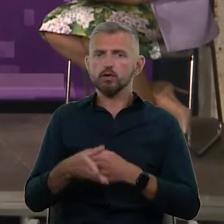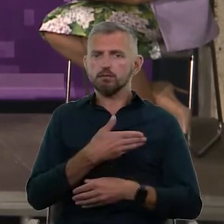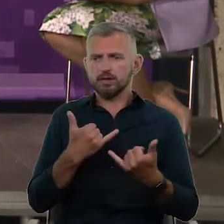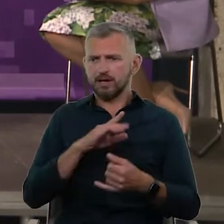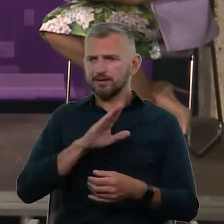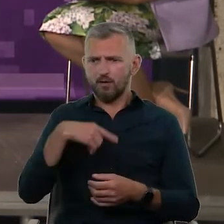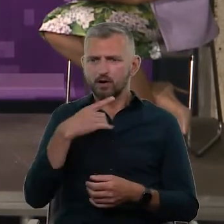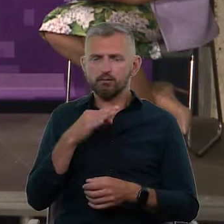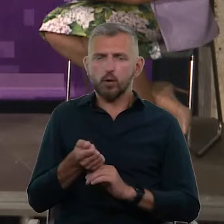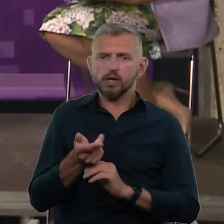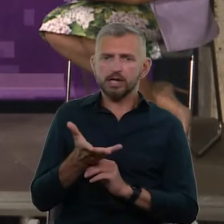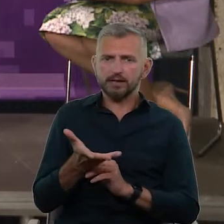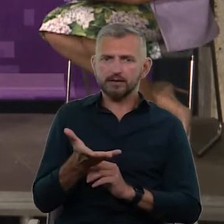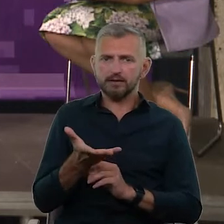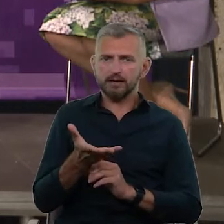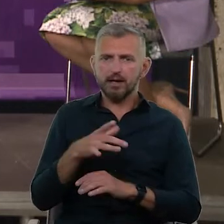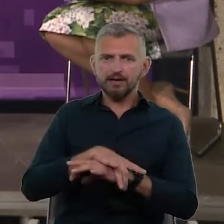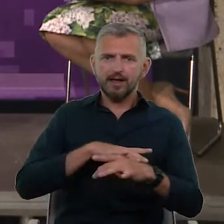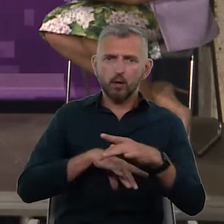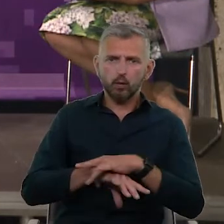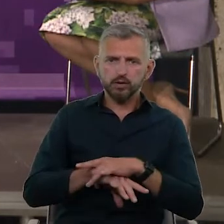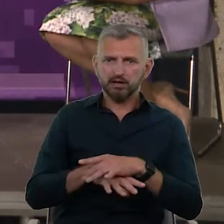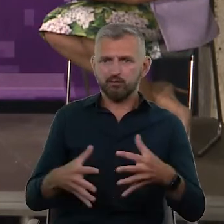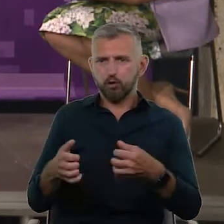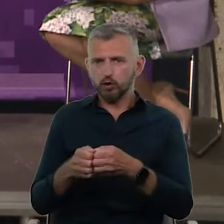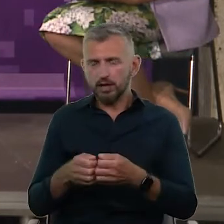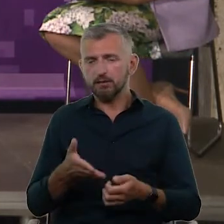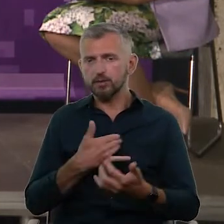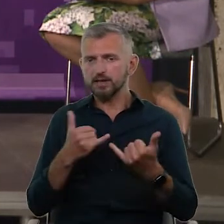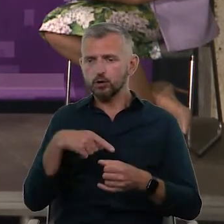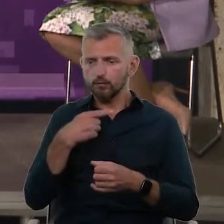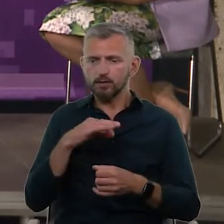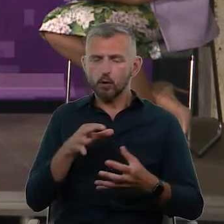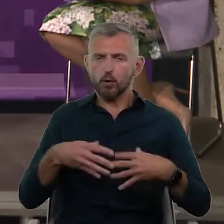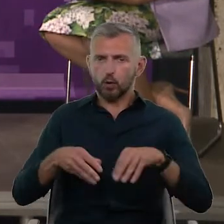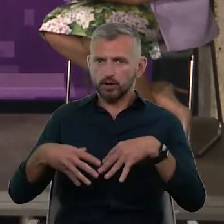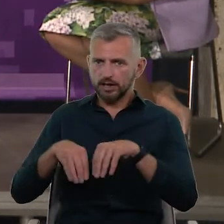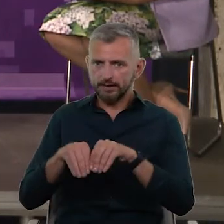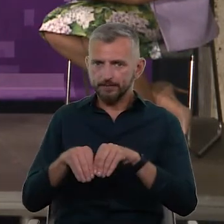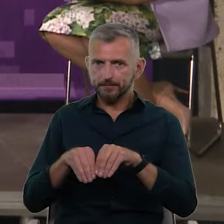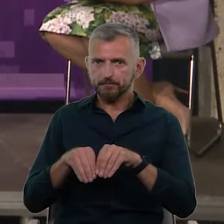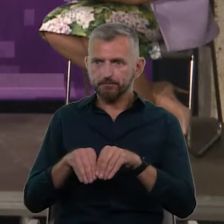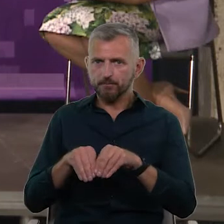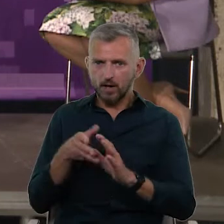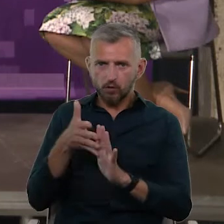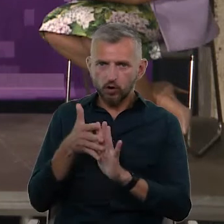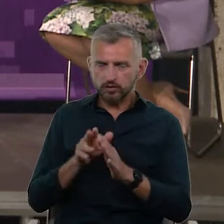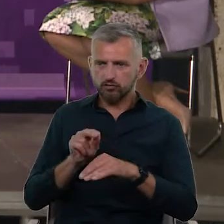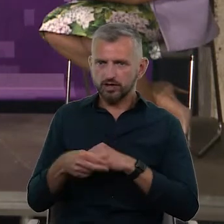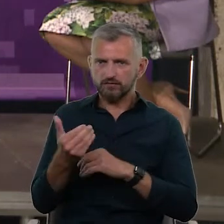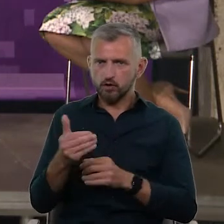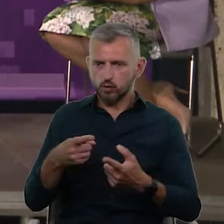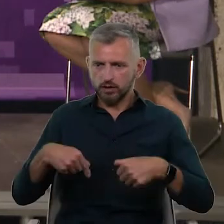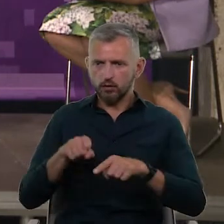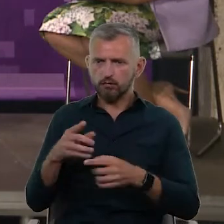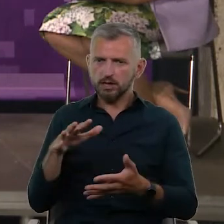не говоримо про кількість заручників і полонених, ми зараз говоримо про родини. Прийшла через вашу організацію, ви займалися